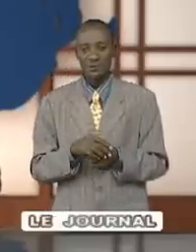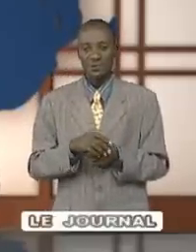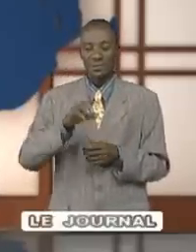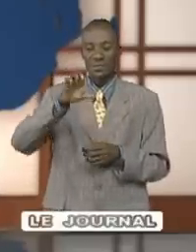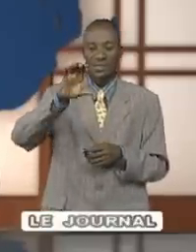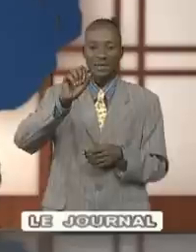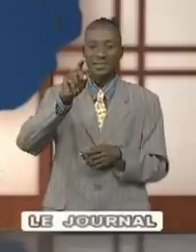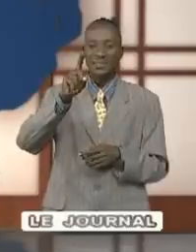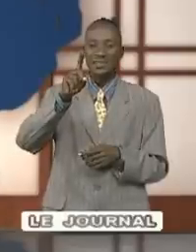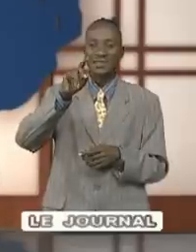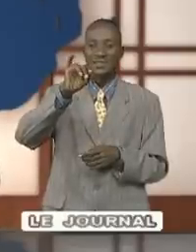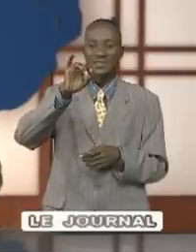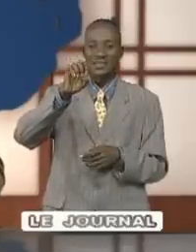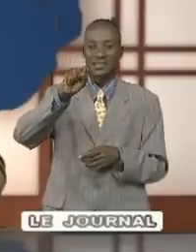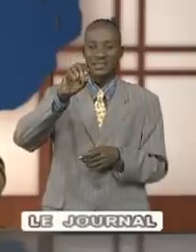www.cadisec.org,